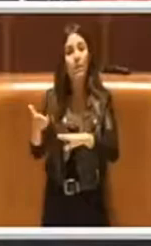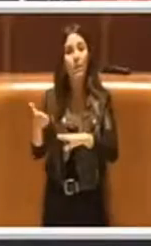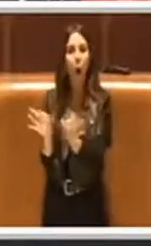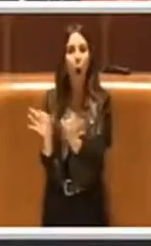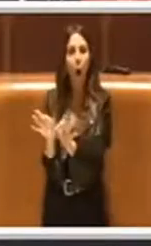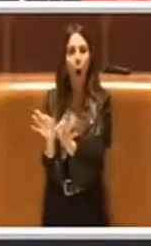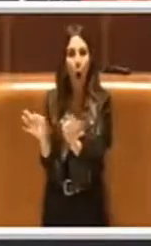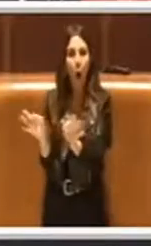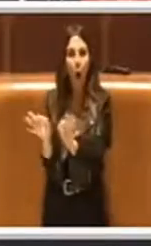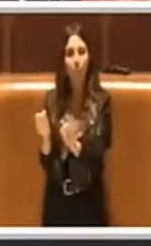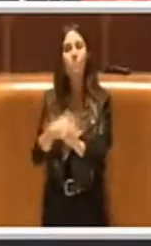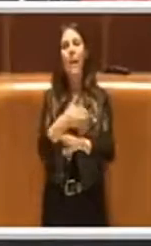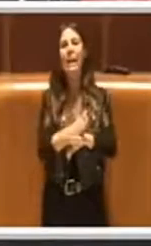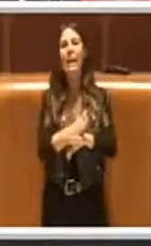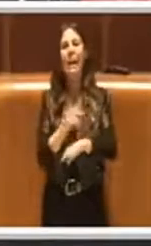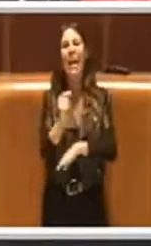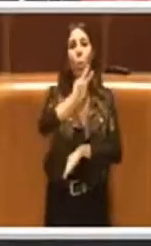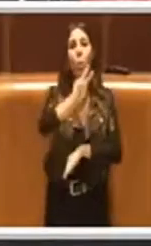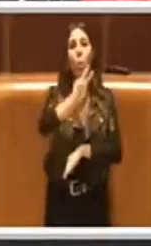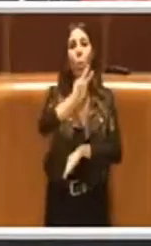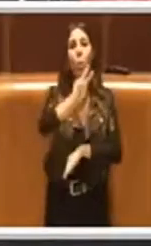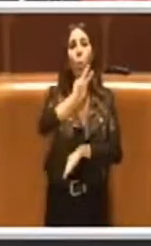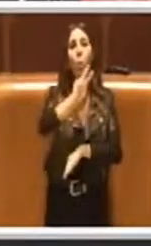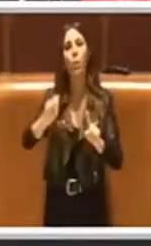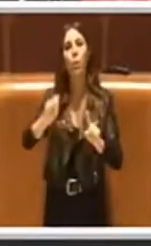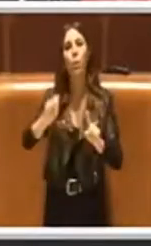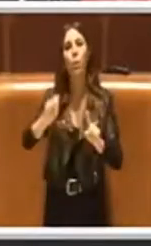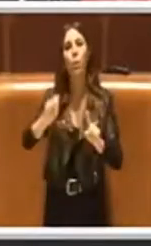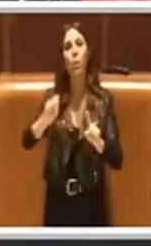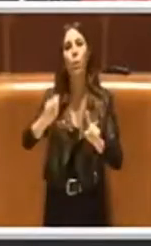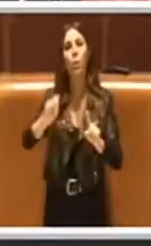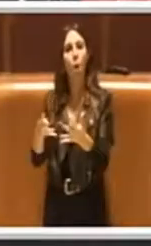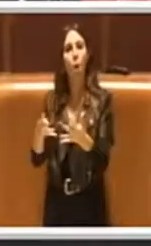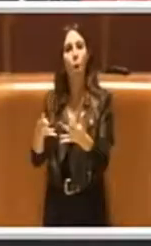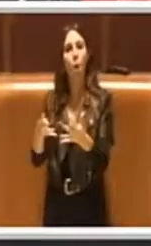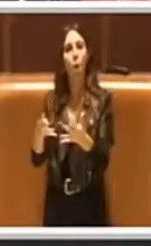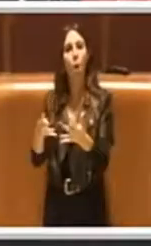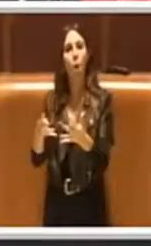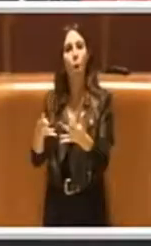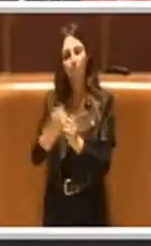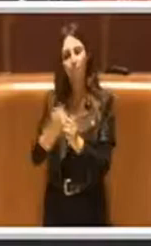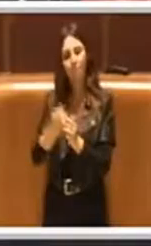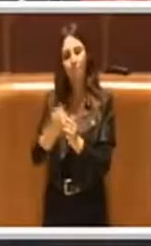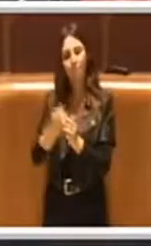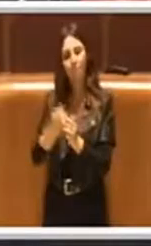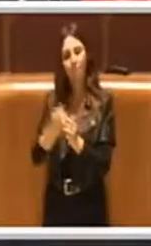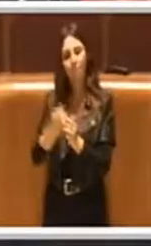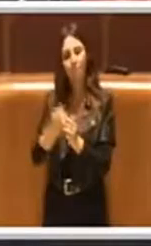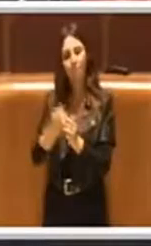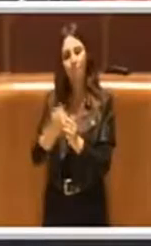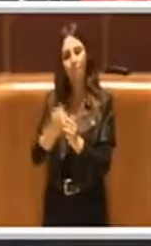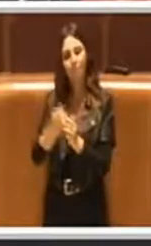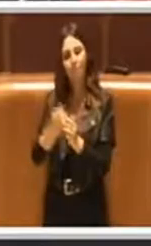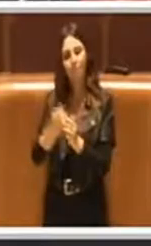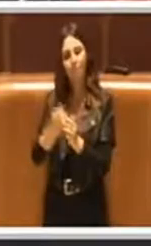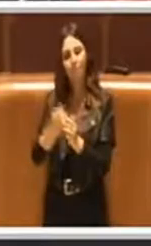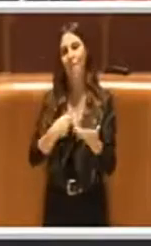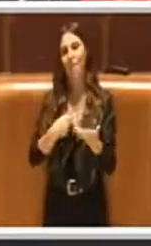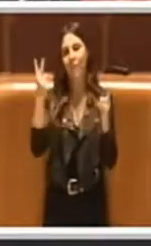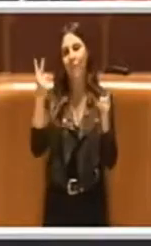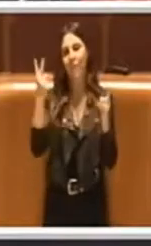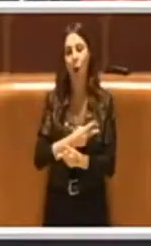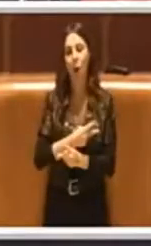crediti inesigibili degli anni 2003 2009 sono una piccola parte probabilmente dei